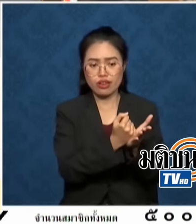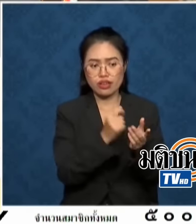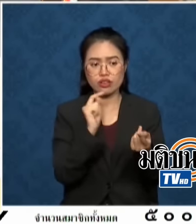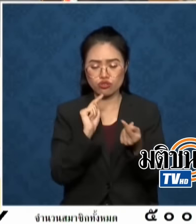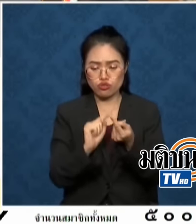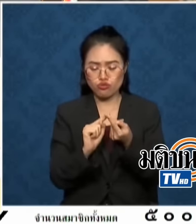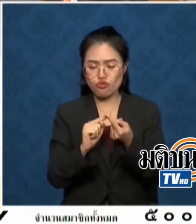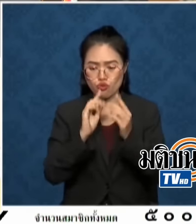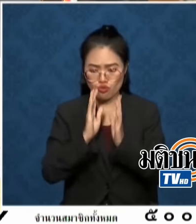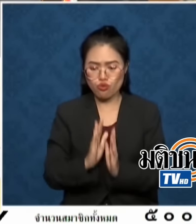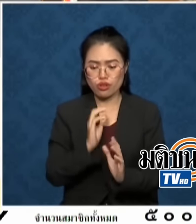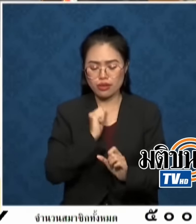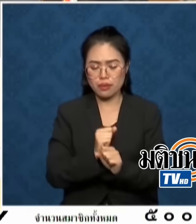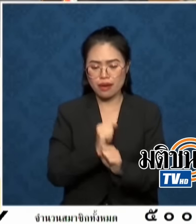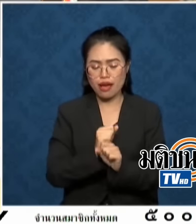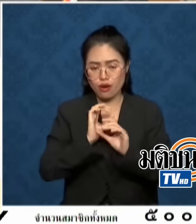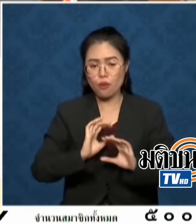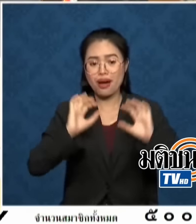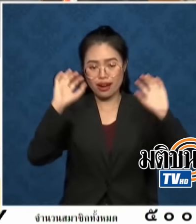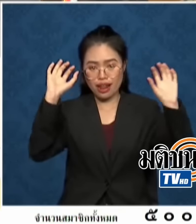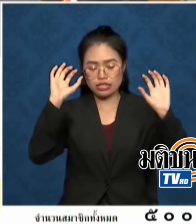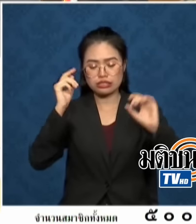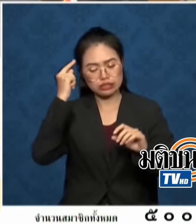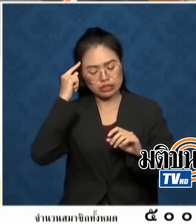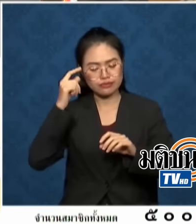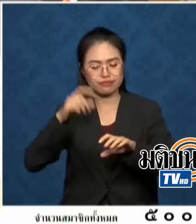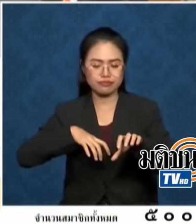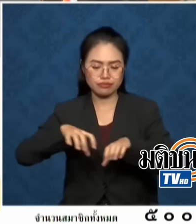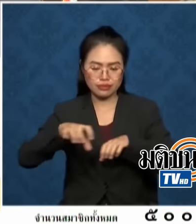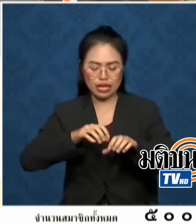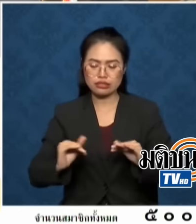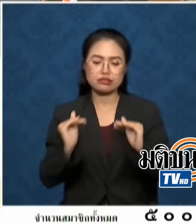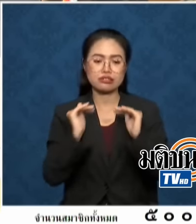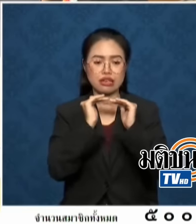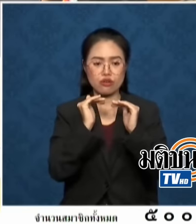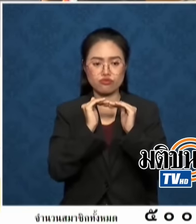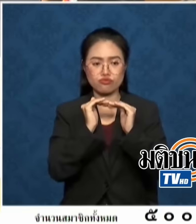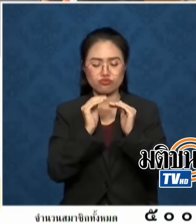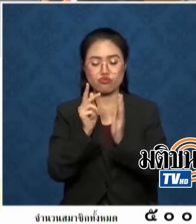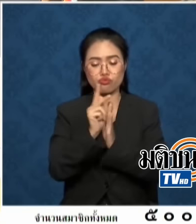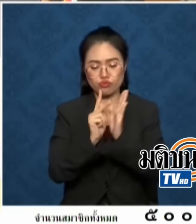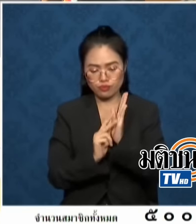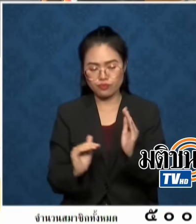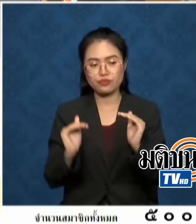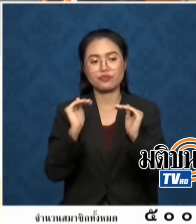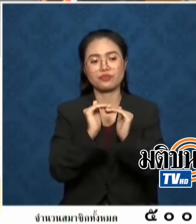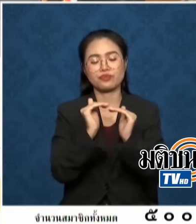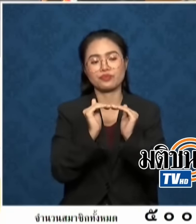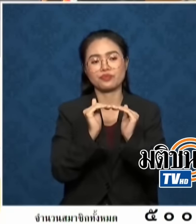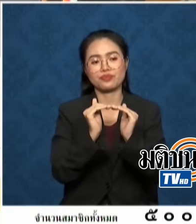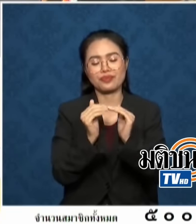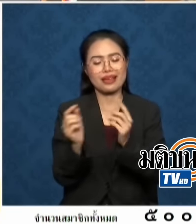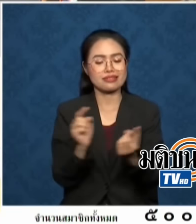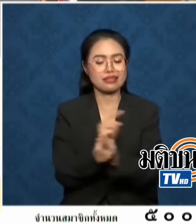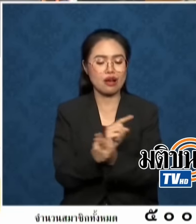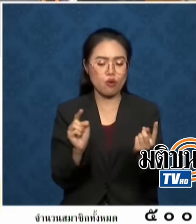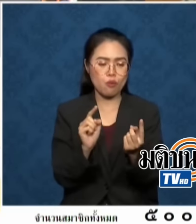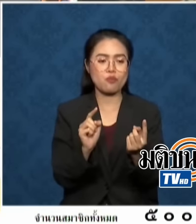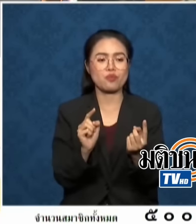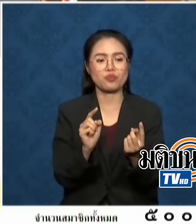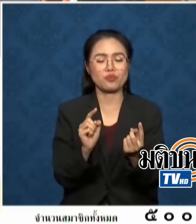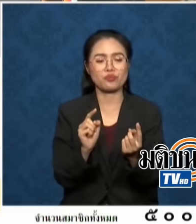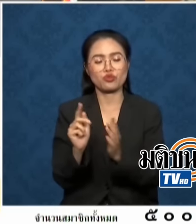สามารถดำเนินการให้เกิดความเสมอภาคเท่าเทียมกันให้มีสถานะทางกฎหมายให้มีสถานะในสังคมให้มีสถ